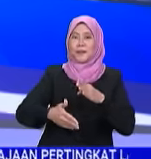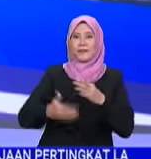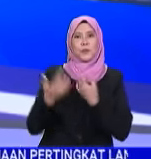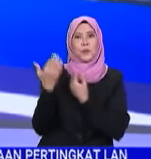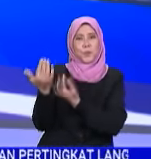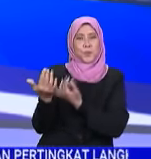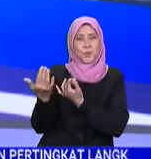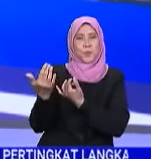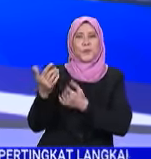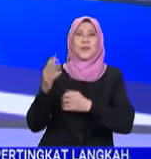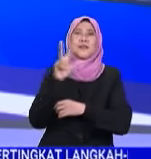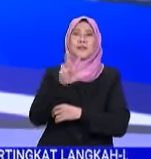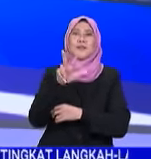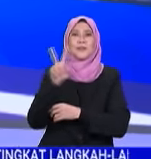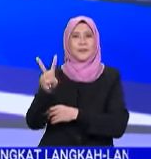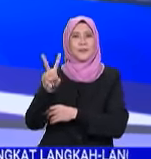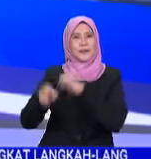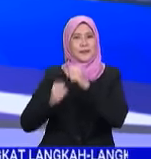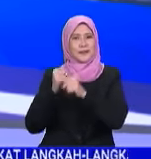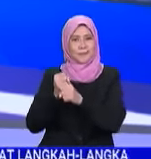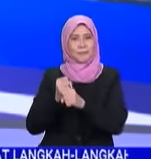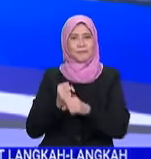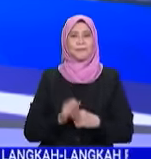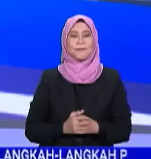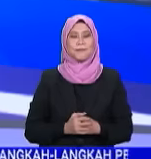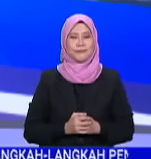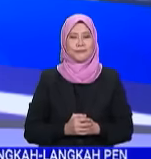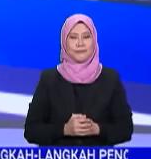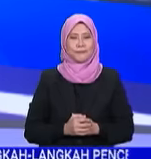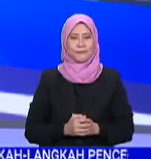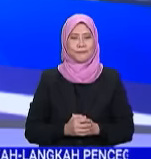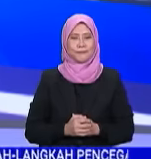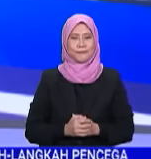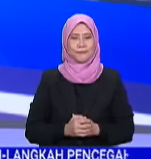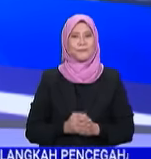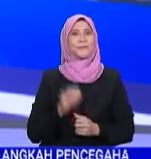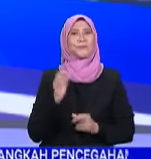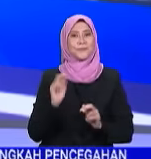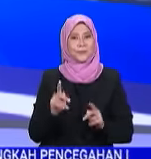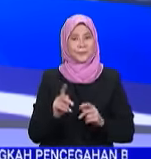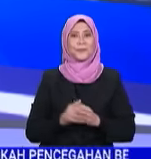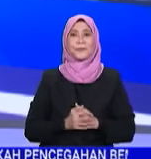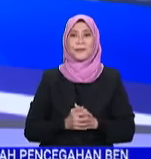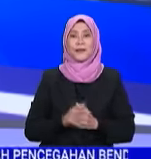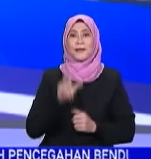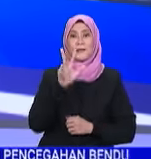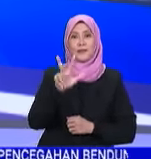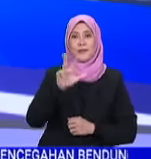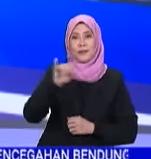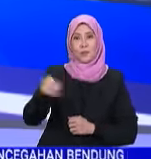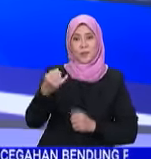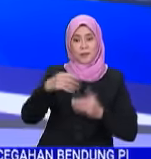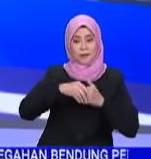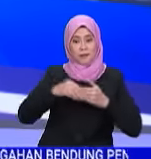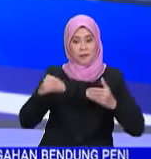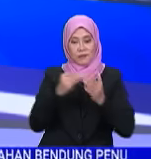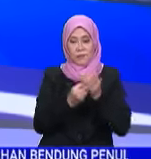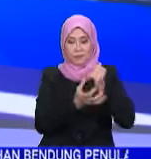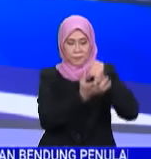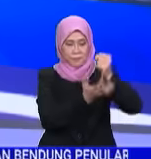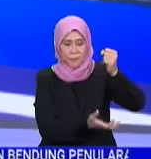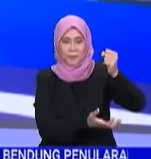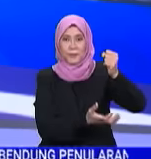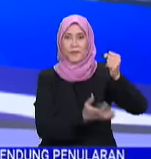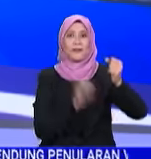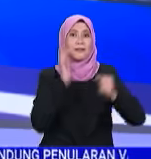Penantian selama 32 tahun baik saudara sebanyak 3 juta diperuntukkan